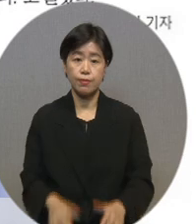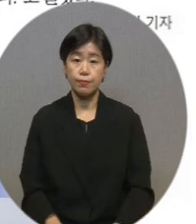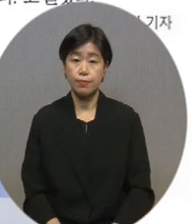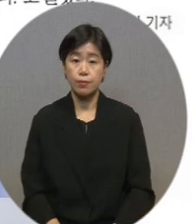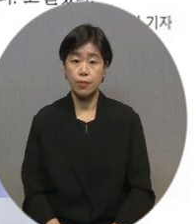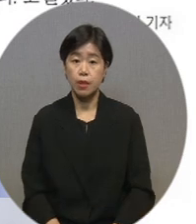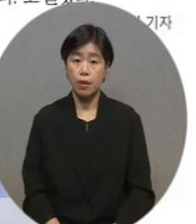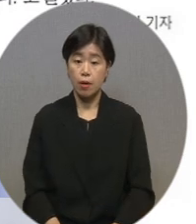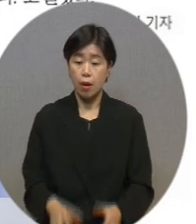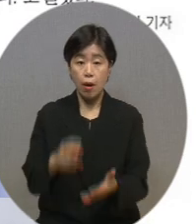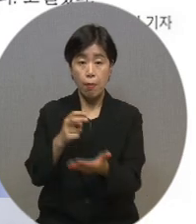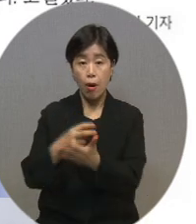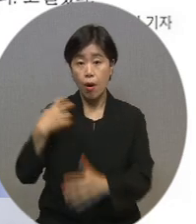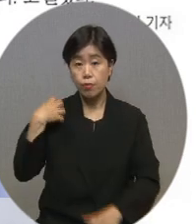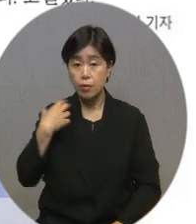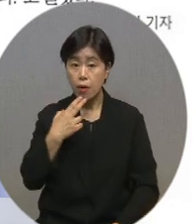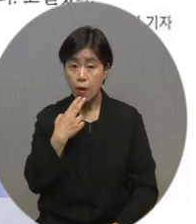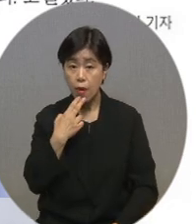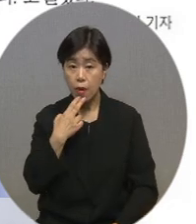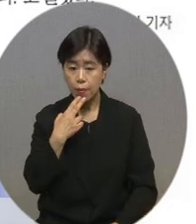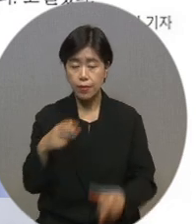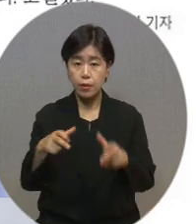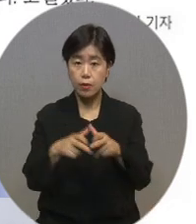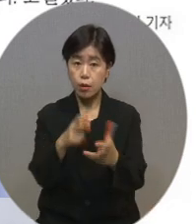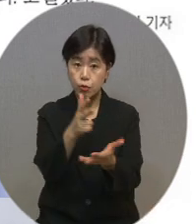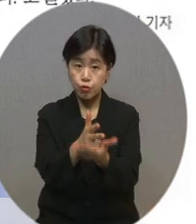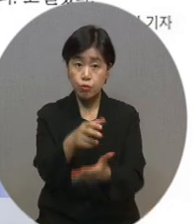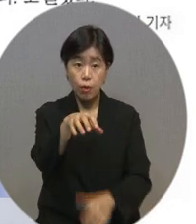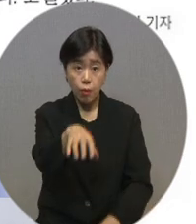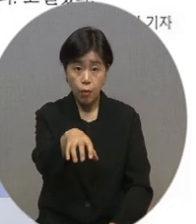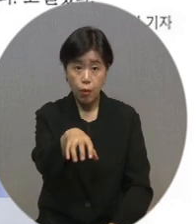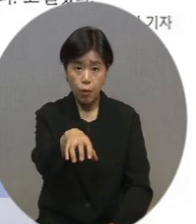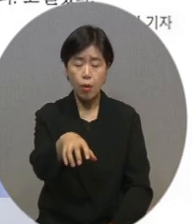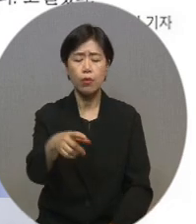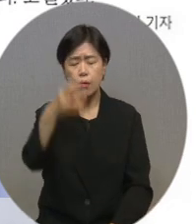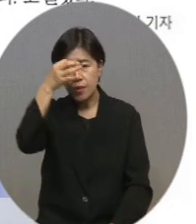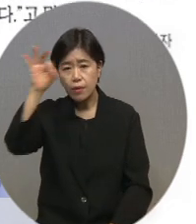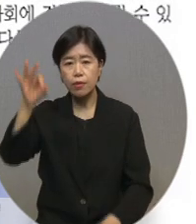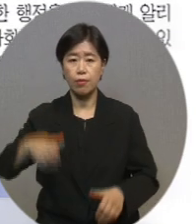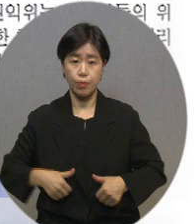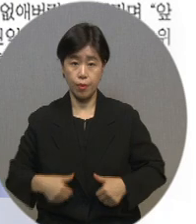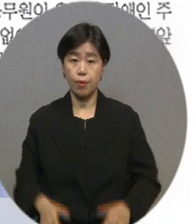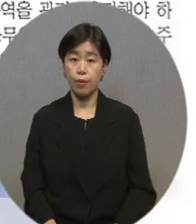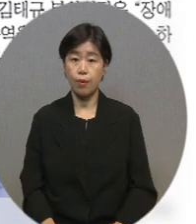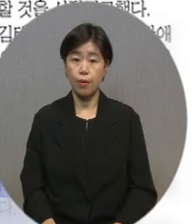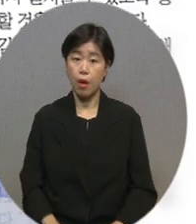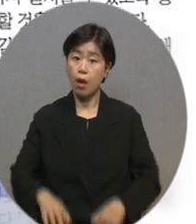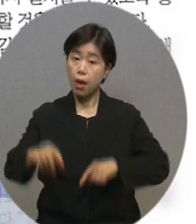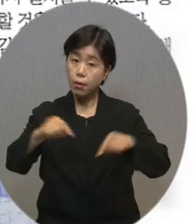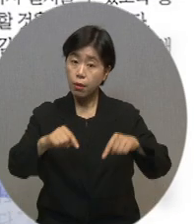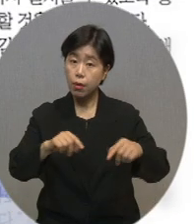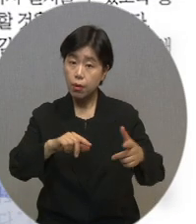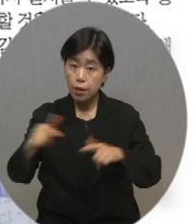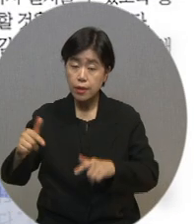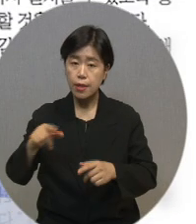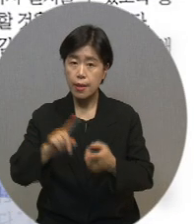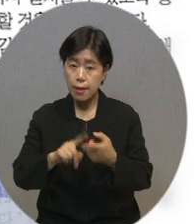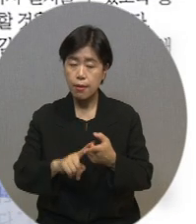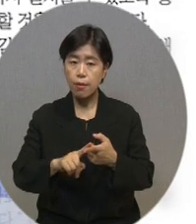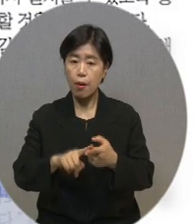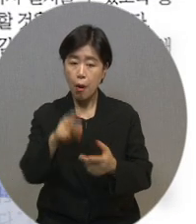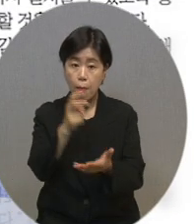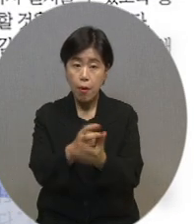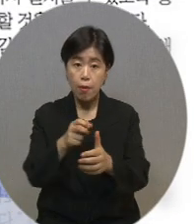법적 의무 없이 설치된 장애인 주차 구역도 유효한 주차 구역이고 행정지도 등을 통해 규격에 맞게